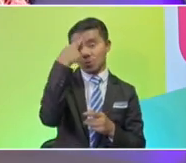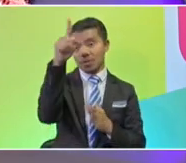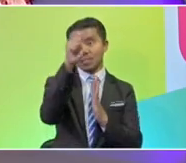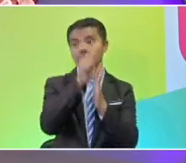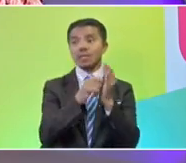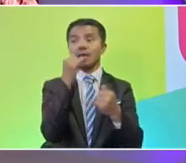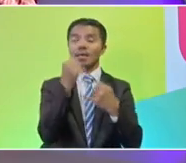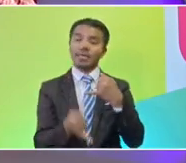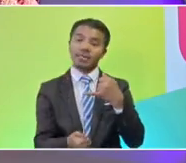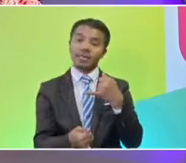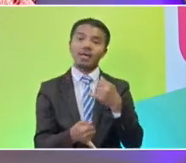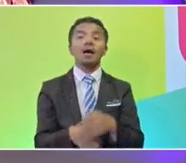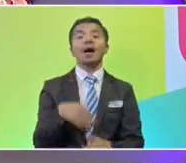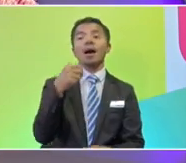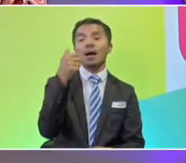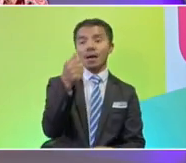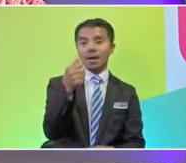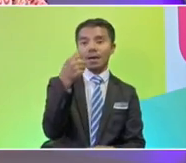akar akar